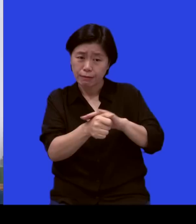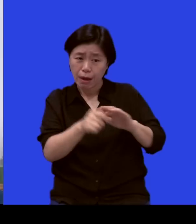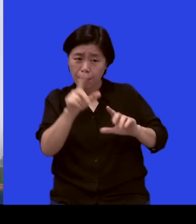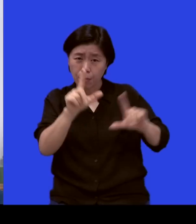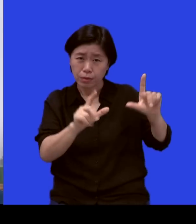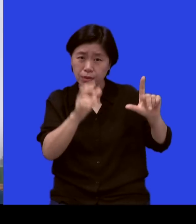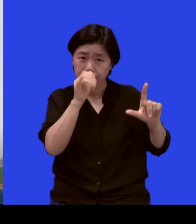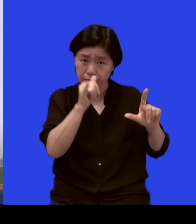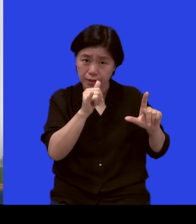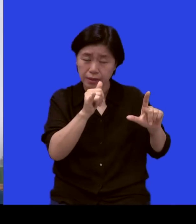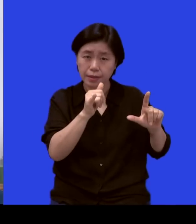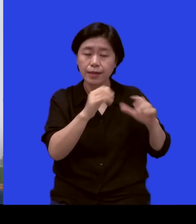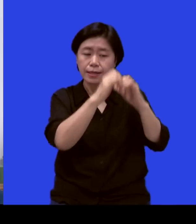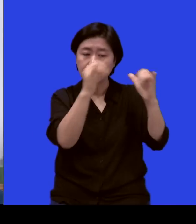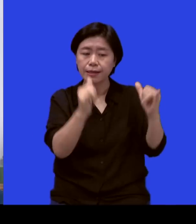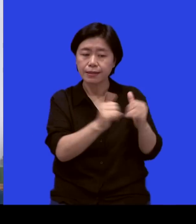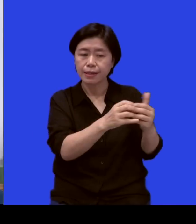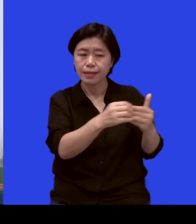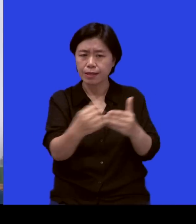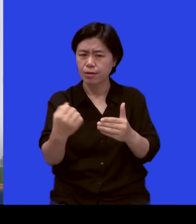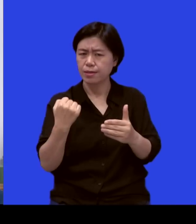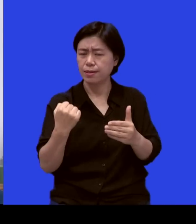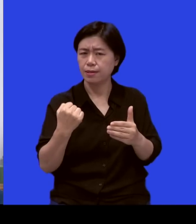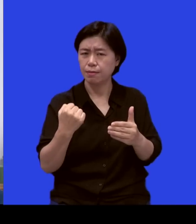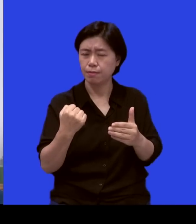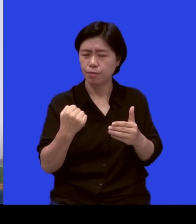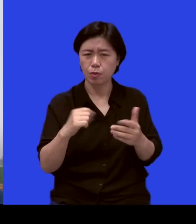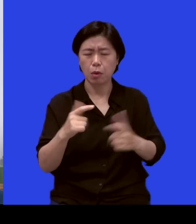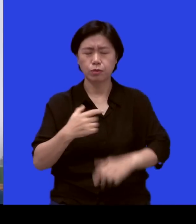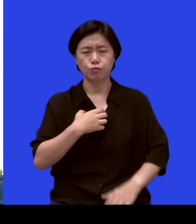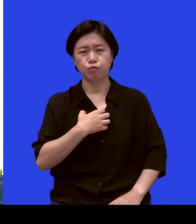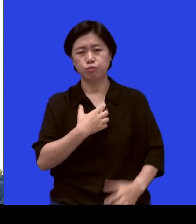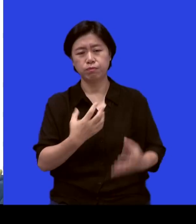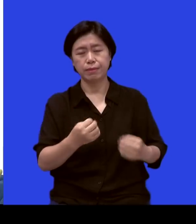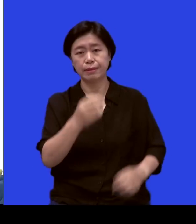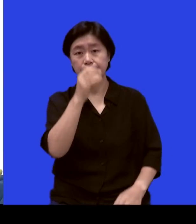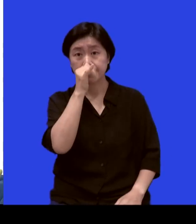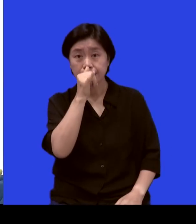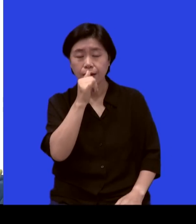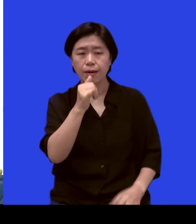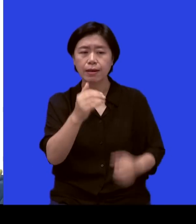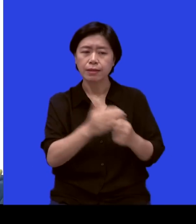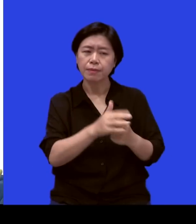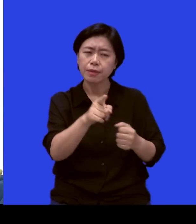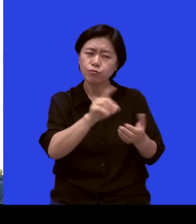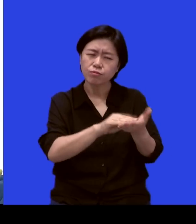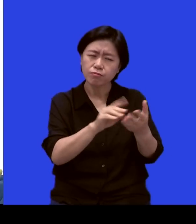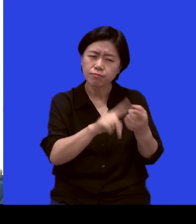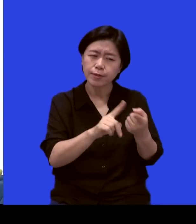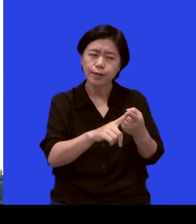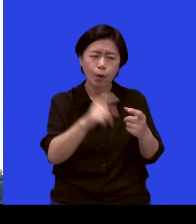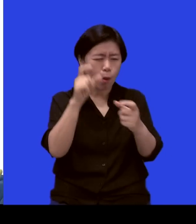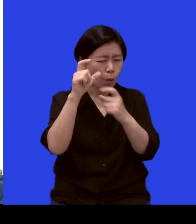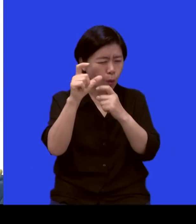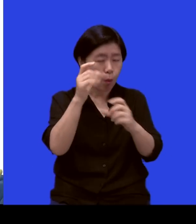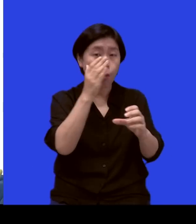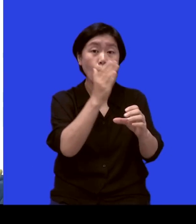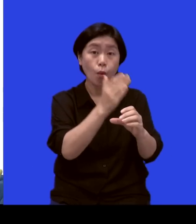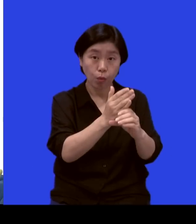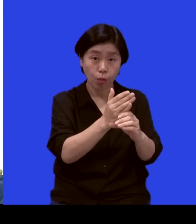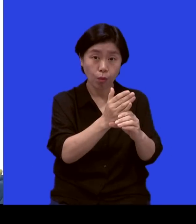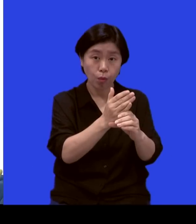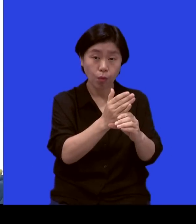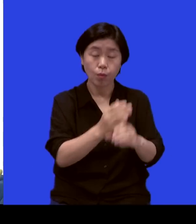리더십이 이제 많이 위기를 겪을 것 같은 느낌이 들고 이제 그래서 고민하고 있던 중에